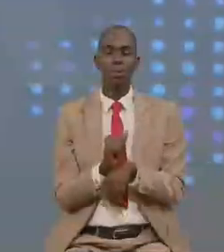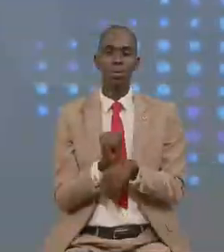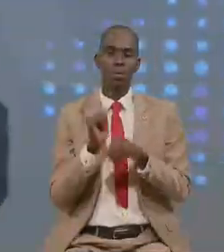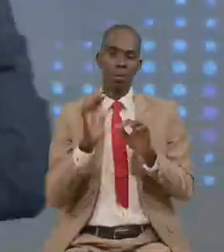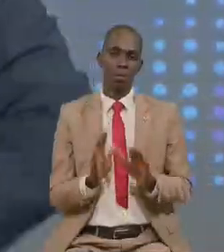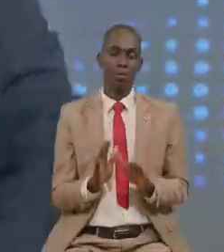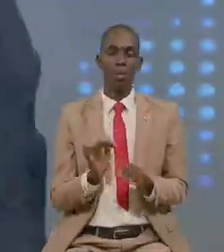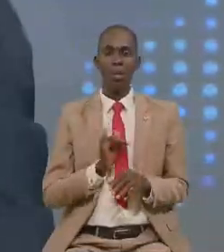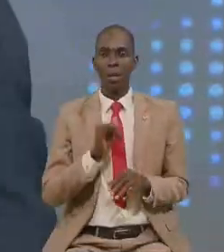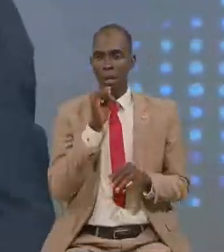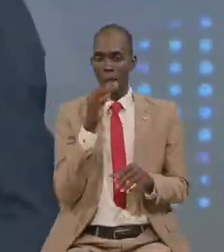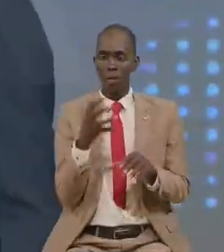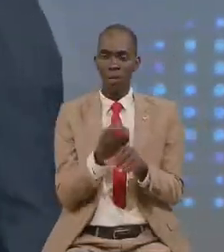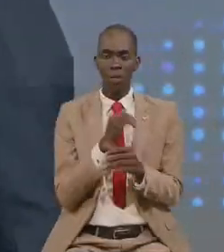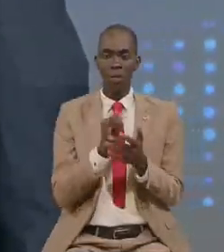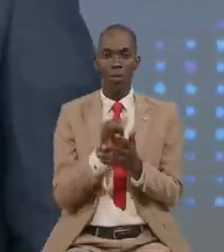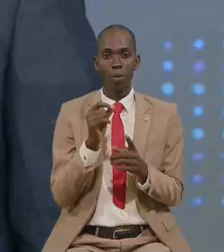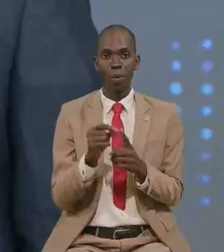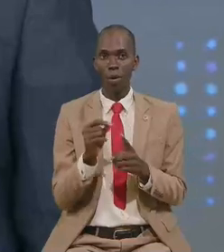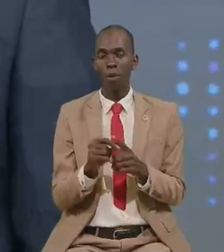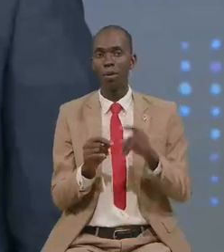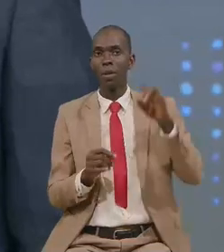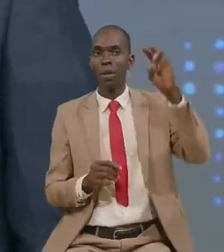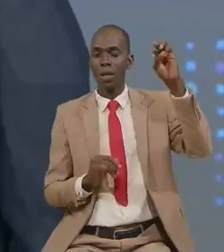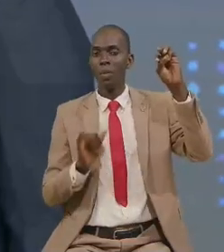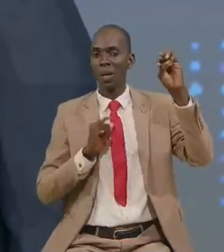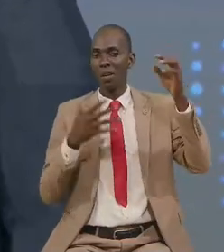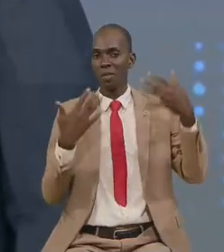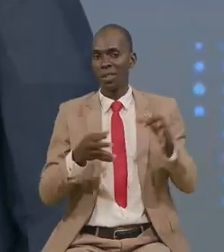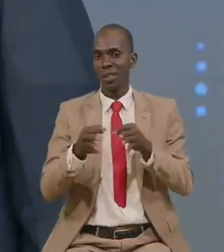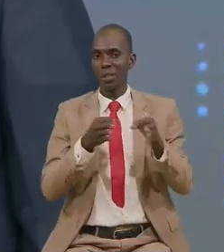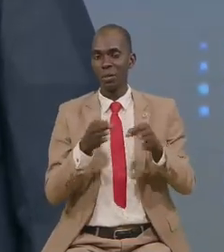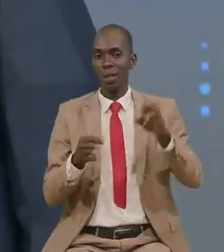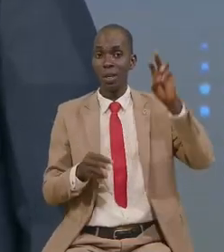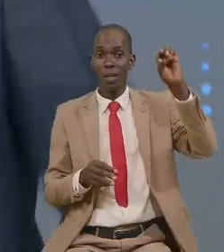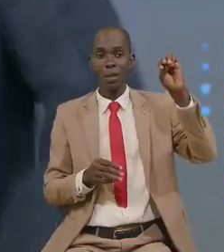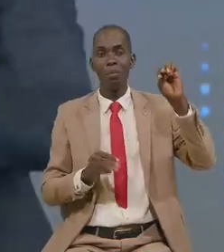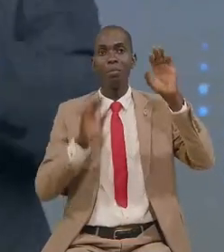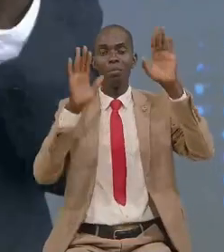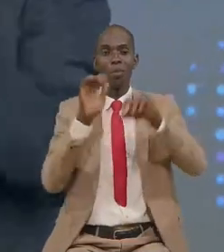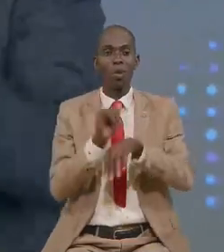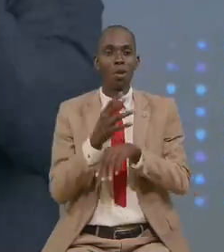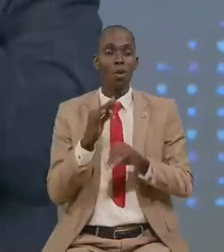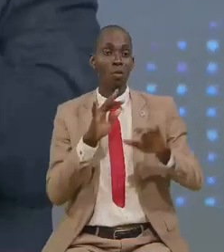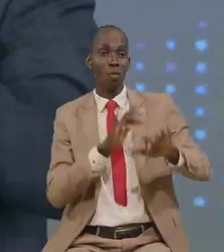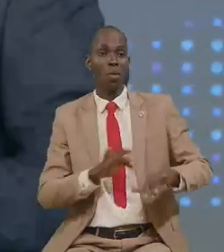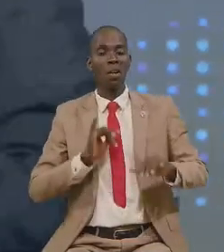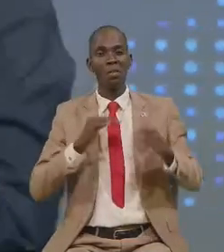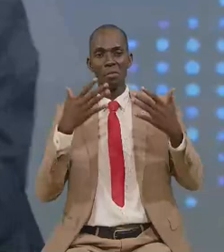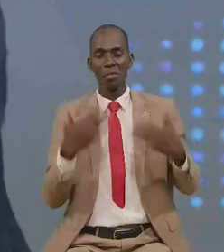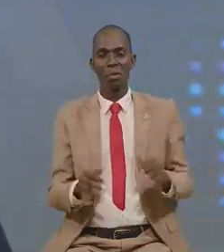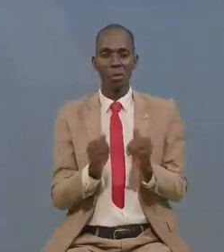Et je prends le mot miracle, j'ai déjà traité avec le R, miracle de miséricorde. J'ai déjà parlé du